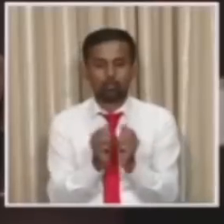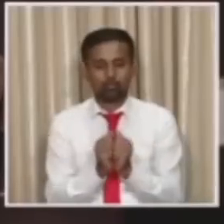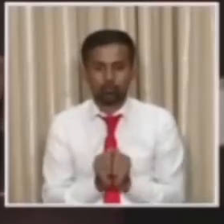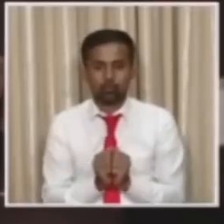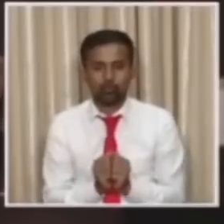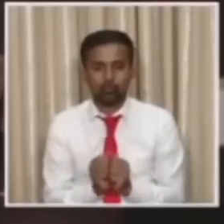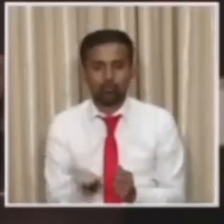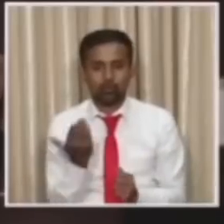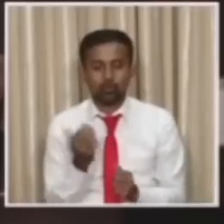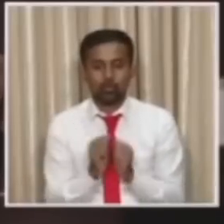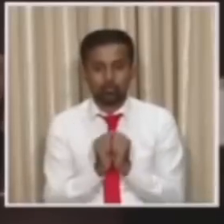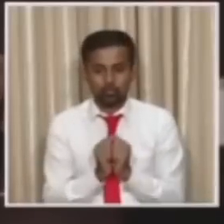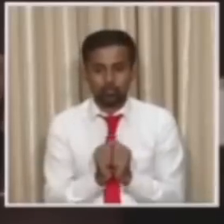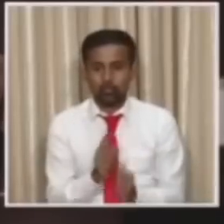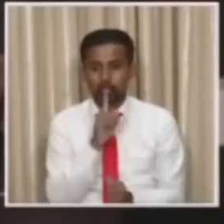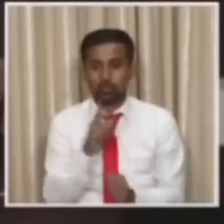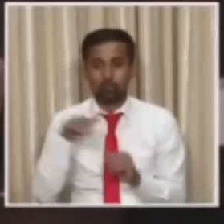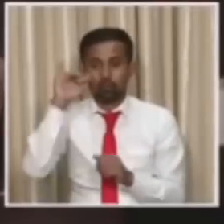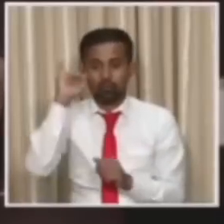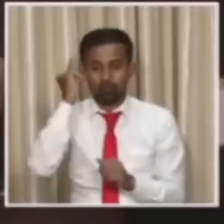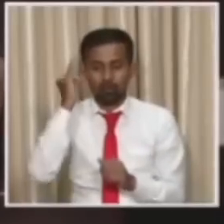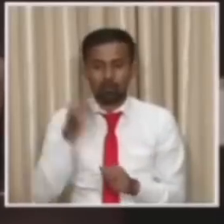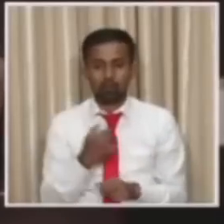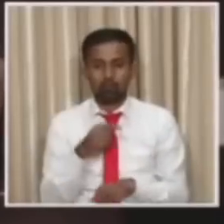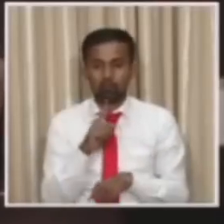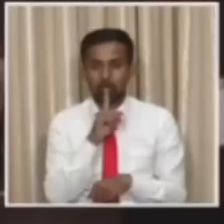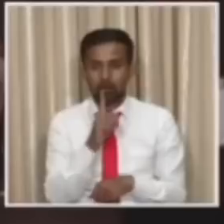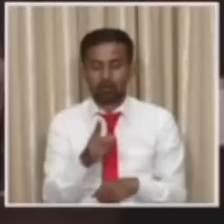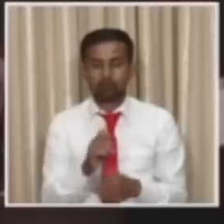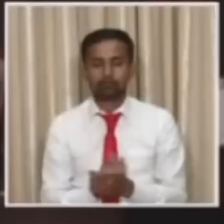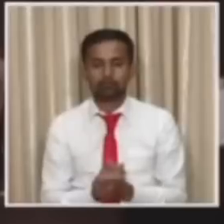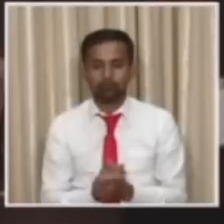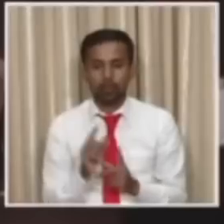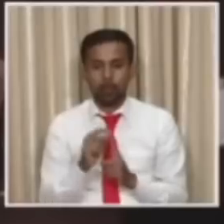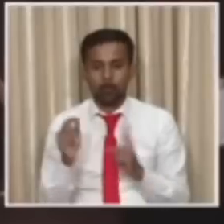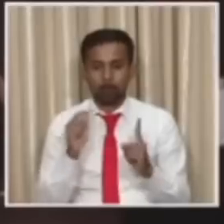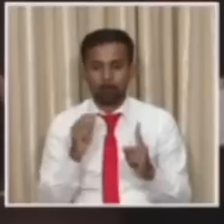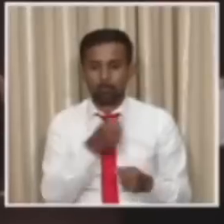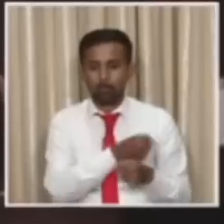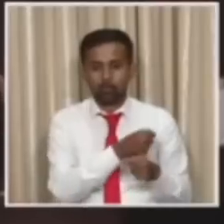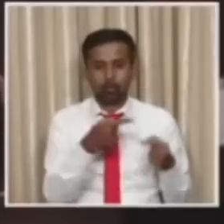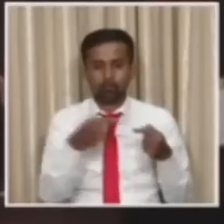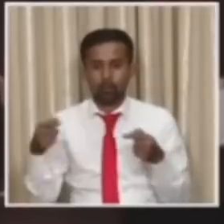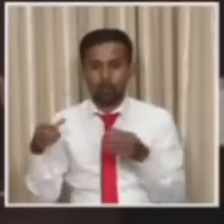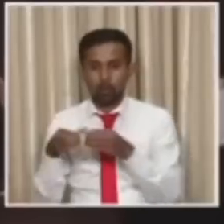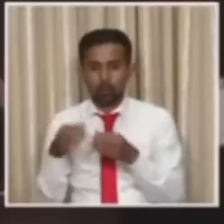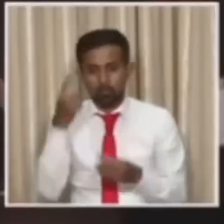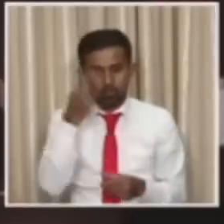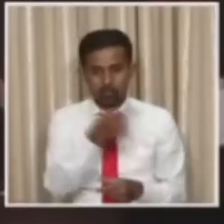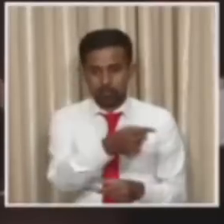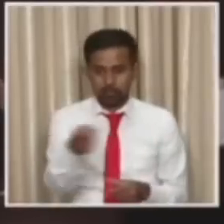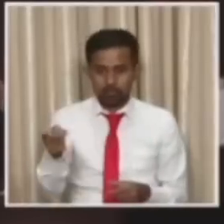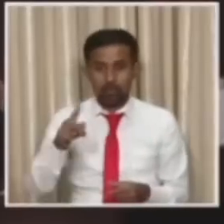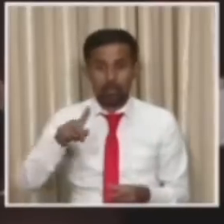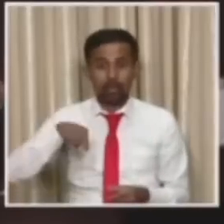හැබැයි ඒ රාජකාරියට අනදුන කණ්ඩායම් ගැන තමයි මම මේ අවස්ථාවේ අනතුරු ඇඟවීමක් කරන්නේ. මේ පාර්ලිමේන්තුවේ ආණ්ඩු පක්ෂ විපක්ෂින්ද මන්ත්‍රීවරු මතක තියාගන්න.